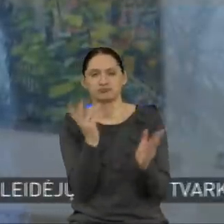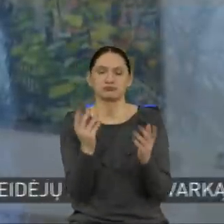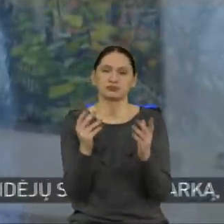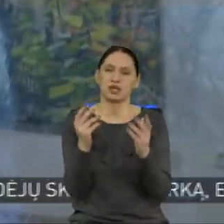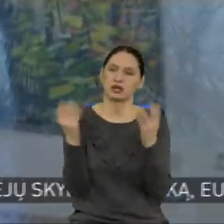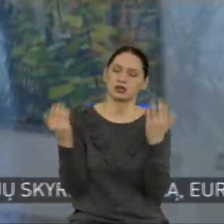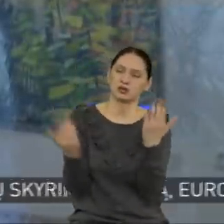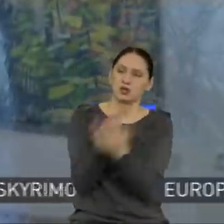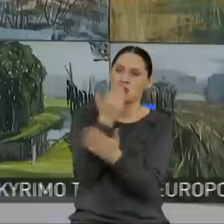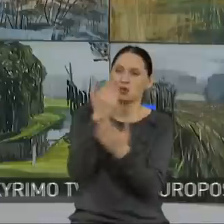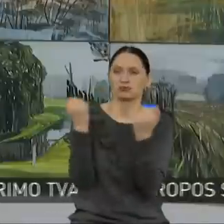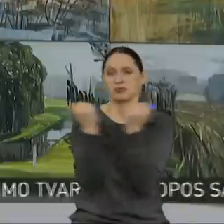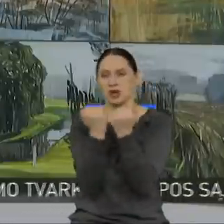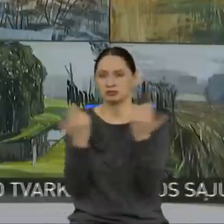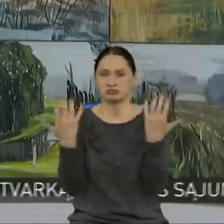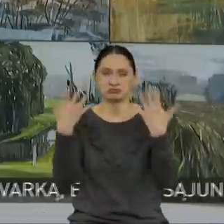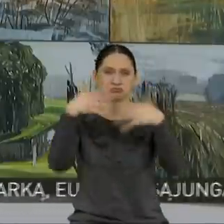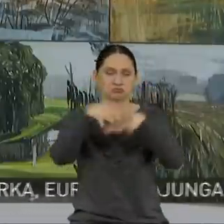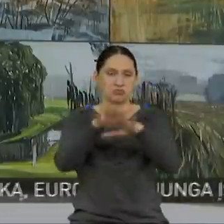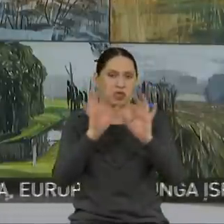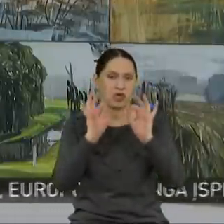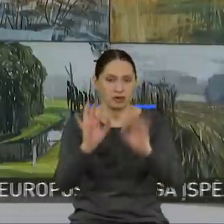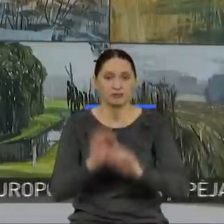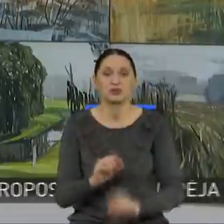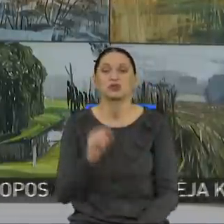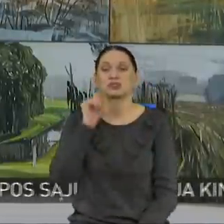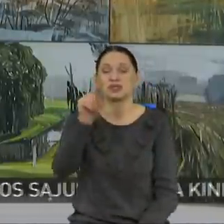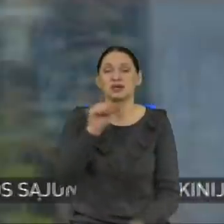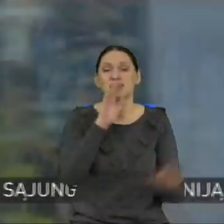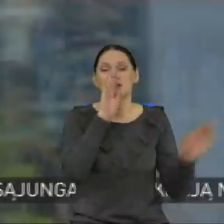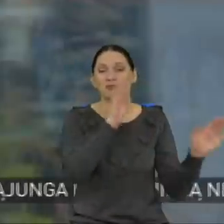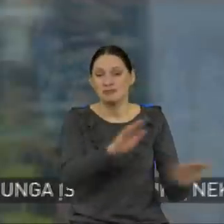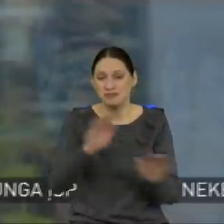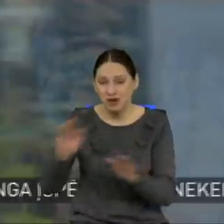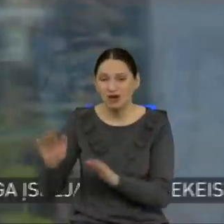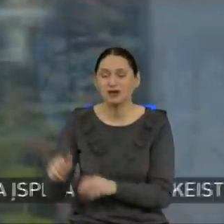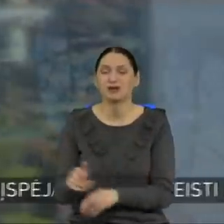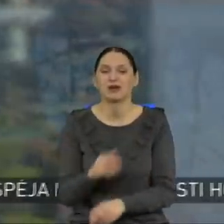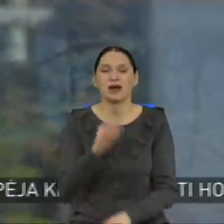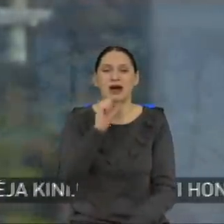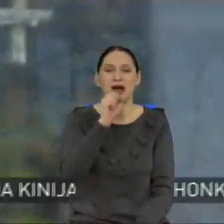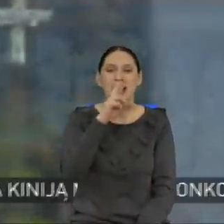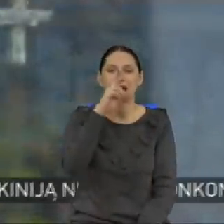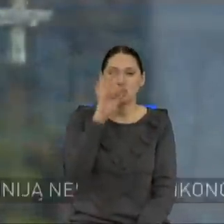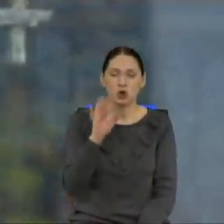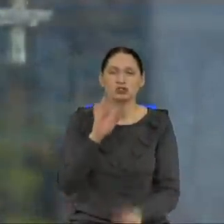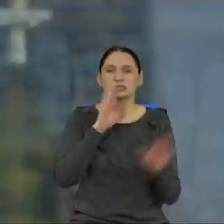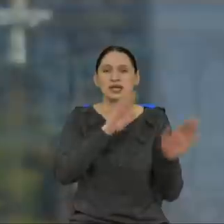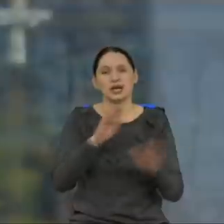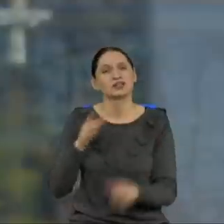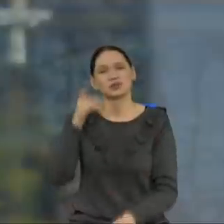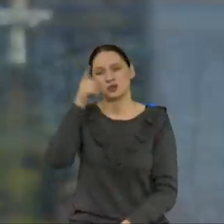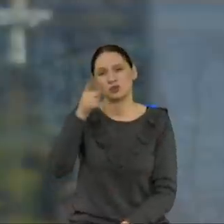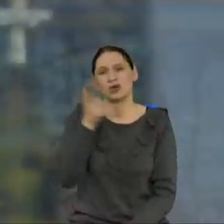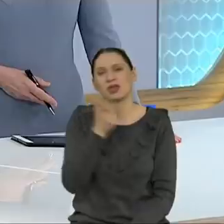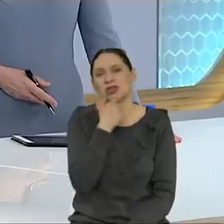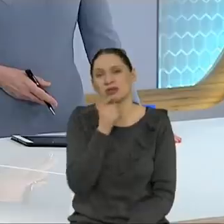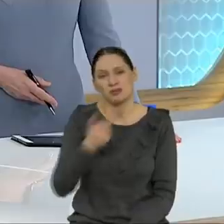toje situacijoje. Kol kas šią Mykolės Ganusauskaitės parodą Arkos galerijoje galima apžiūrėti tik virtualiai.